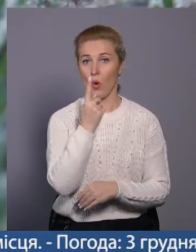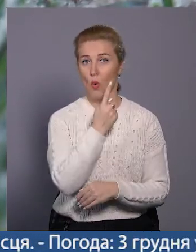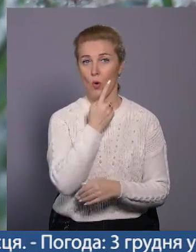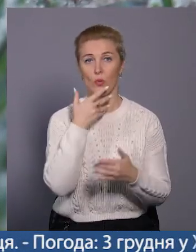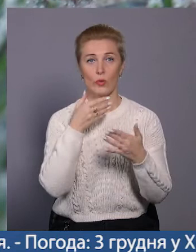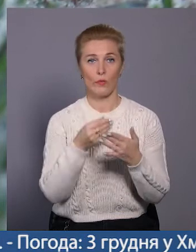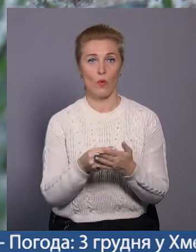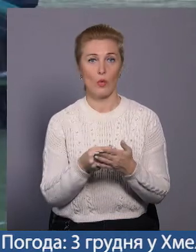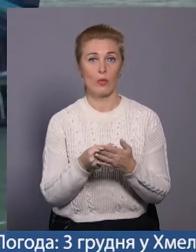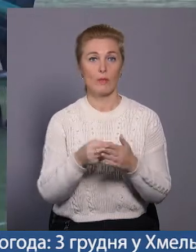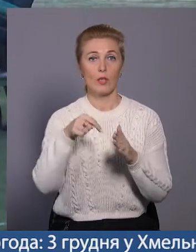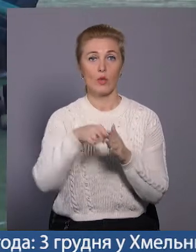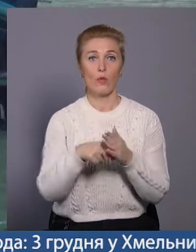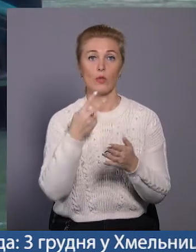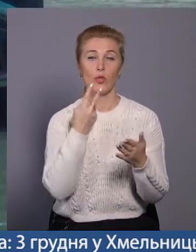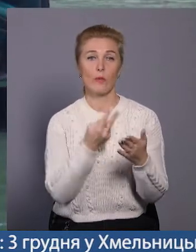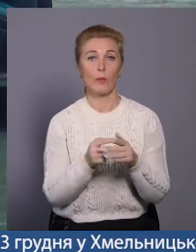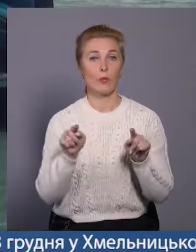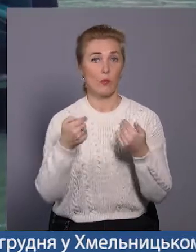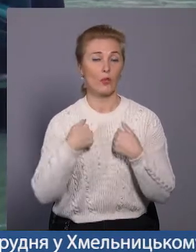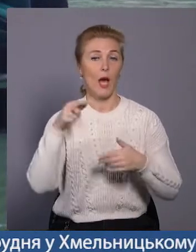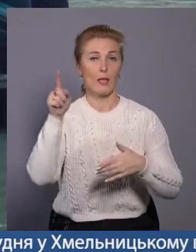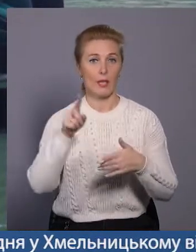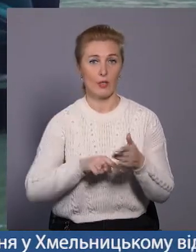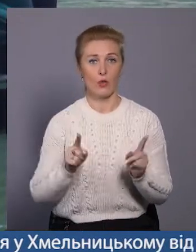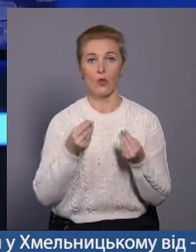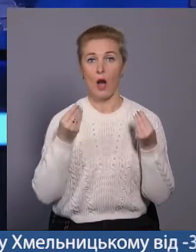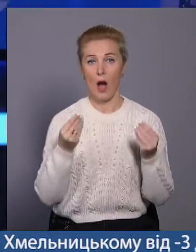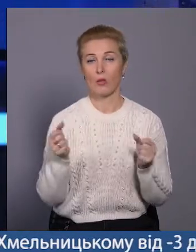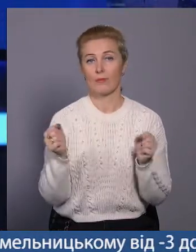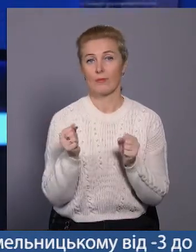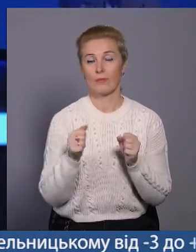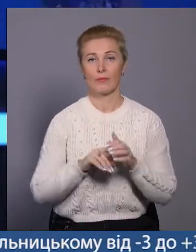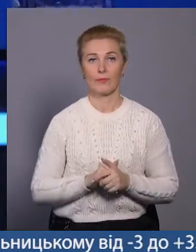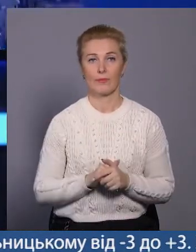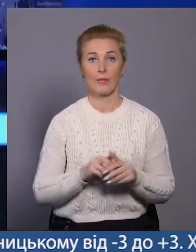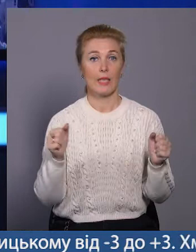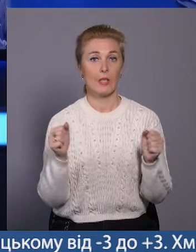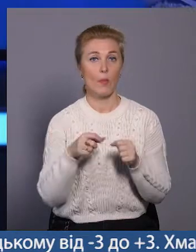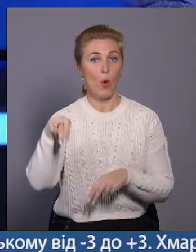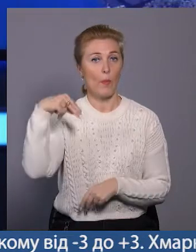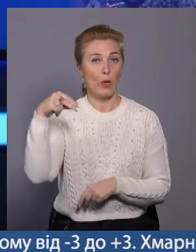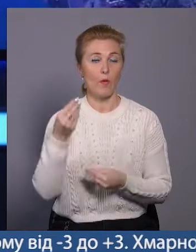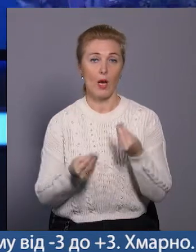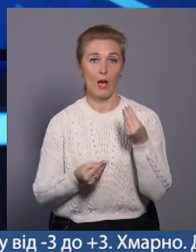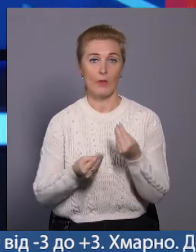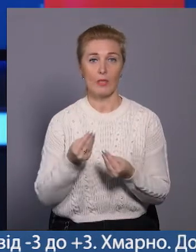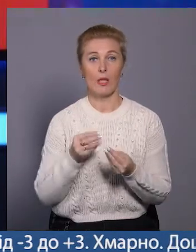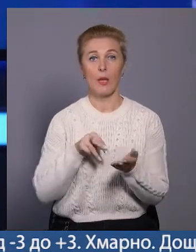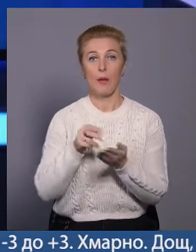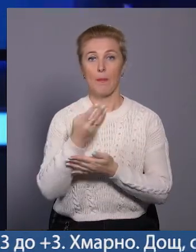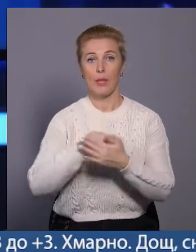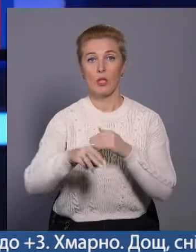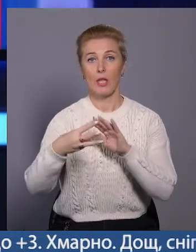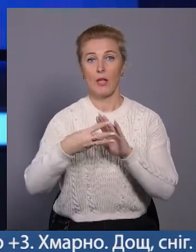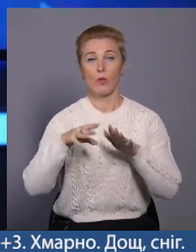своїм зовнішнім виглядом. Тому я надіюся, що воно гарно перезимує. На зимову перерву гравці АФК «Поділля» пішли на